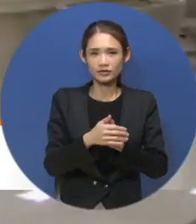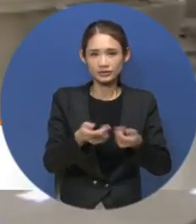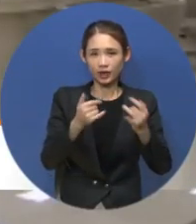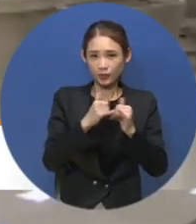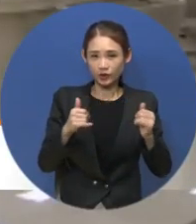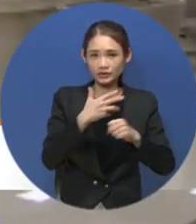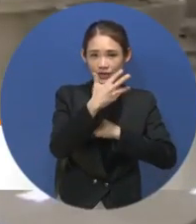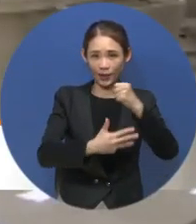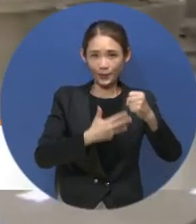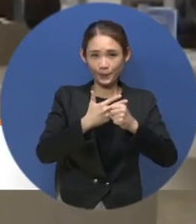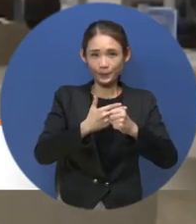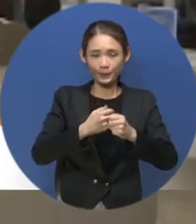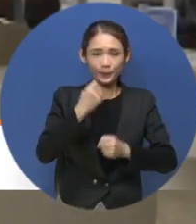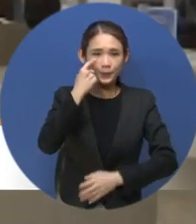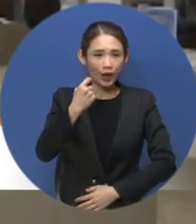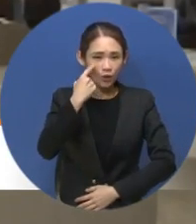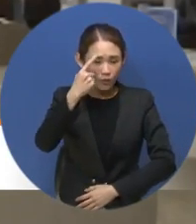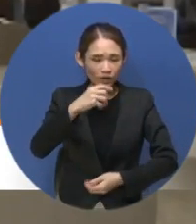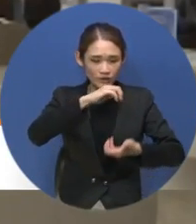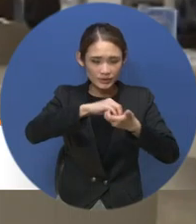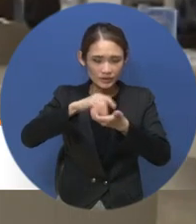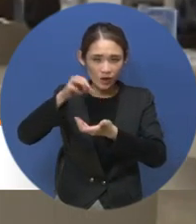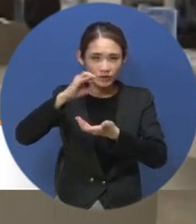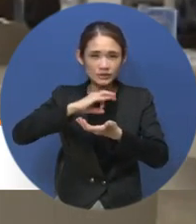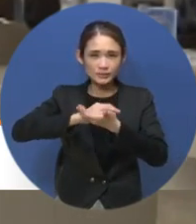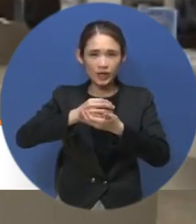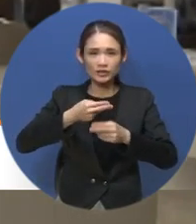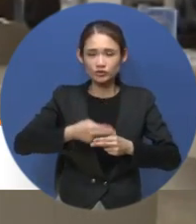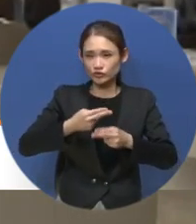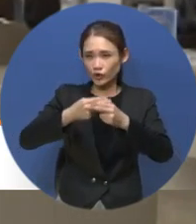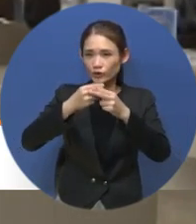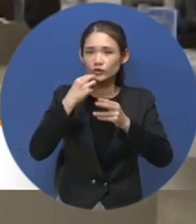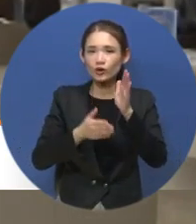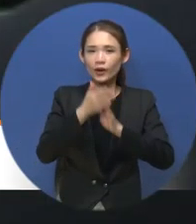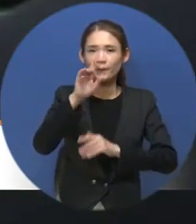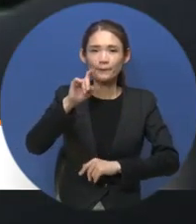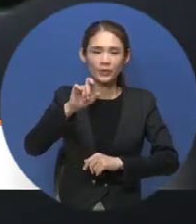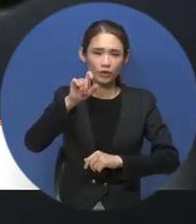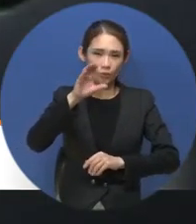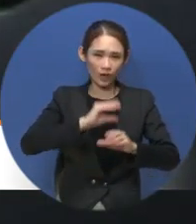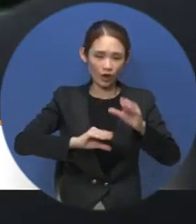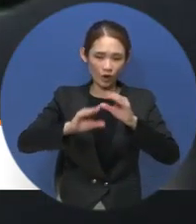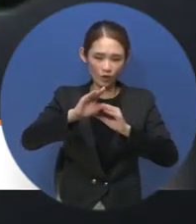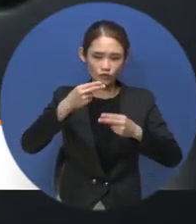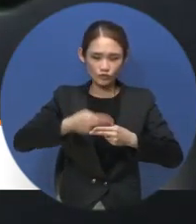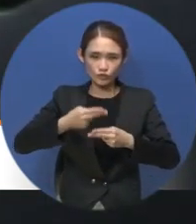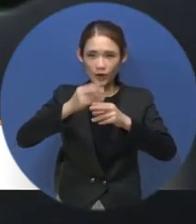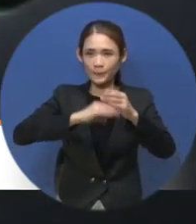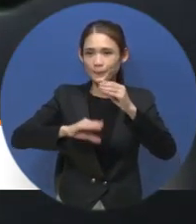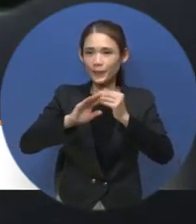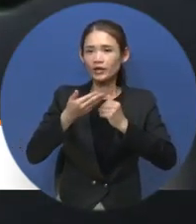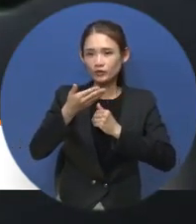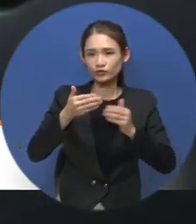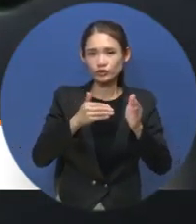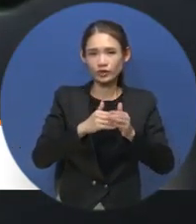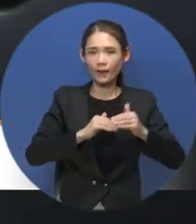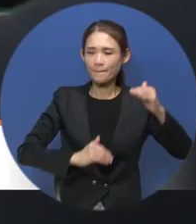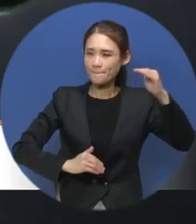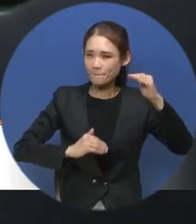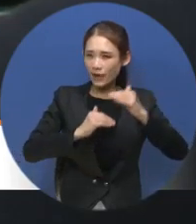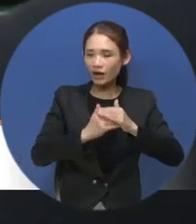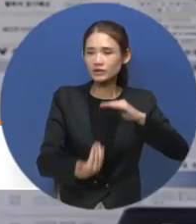모집합니다. 지난 2018년 시작된 이룸통장은 경제적으로 취약한 청년 중증 장애인의 미래 자금 형성을